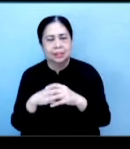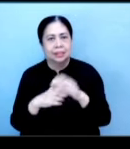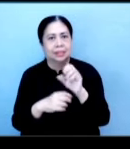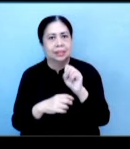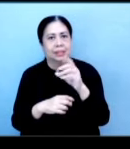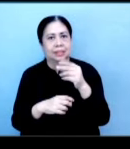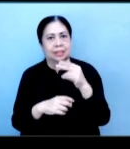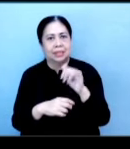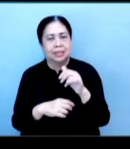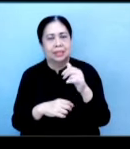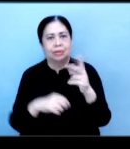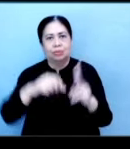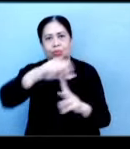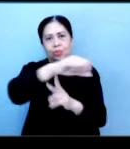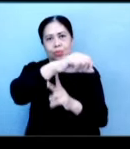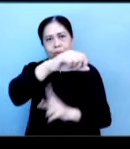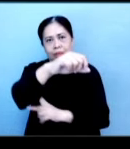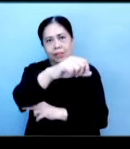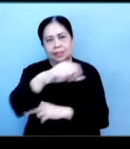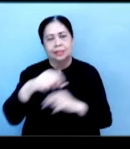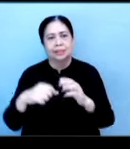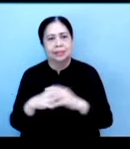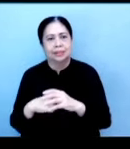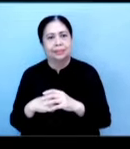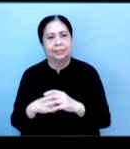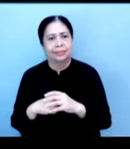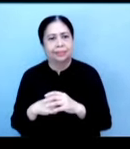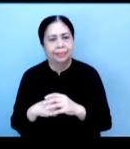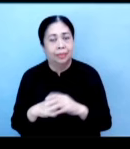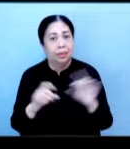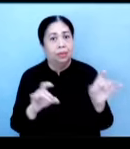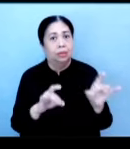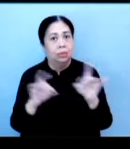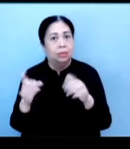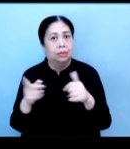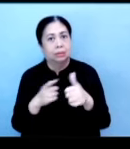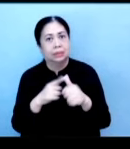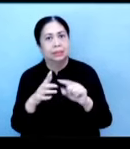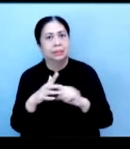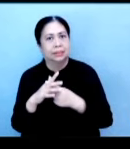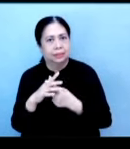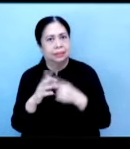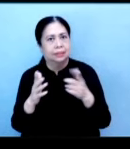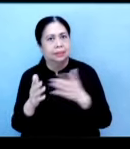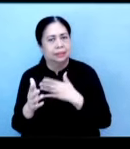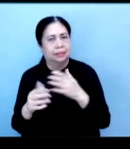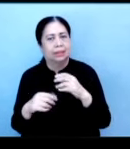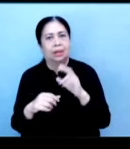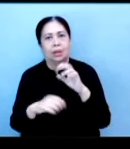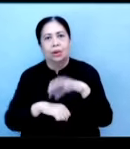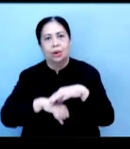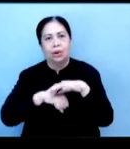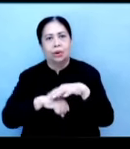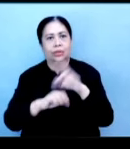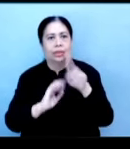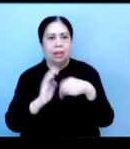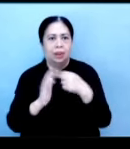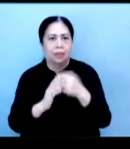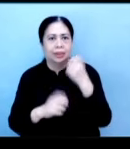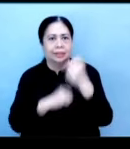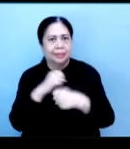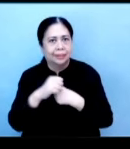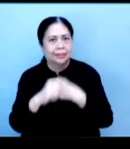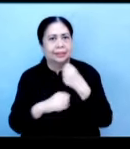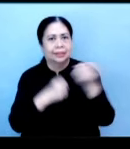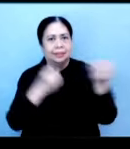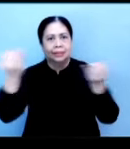bridge at sa mismong Skyline ng capital sa Australia unang nagsimula ang inisyatibong earth hour kada taon inaanyayahan